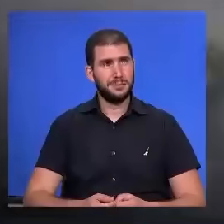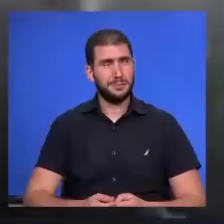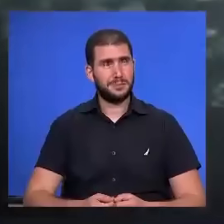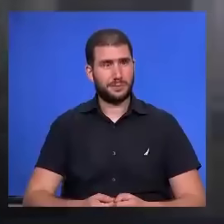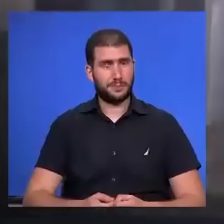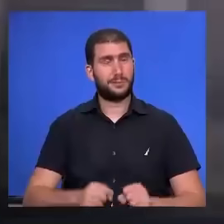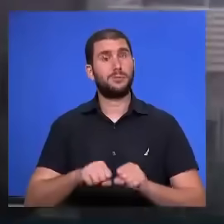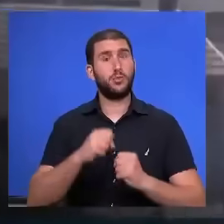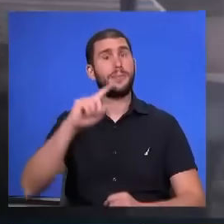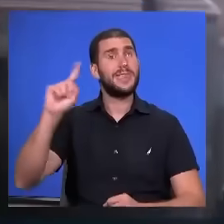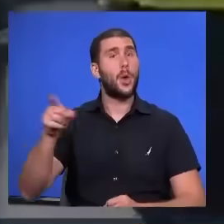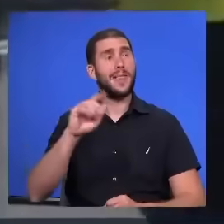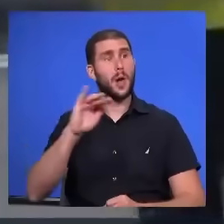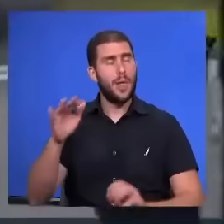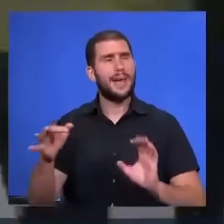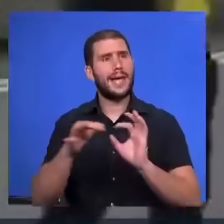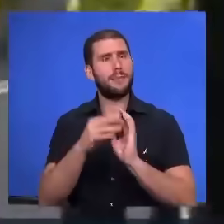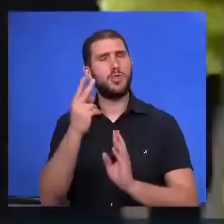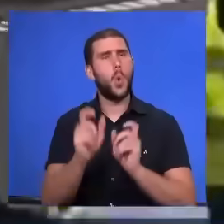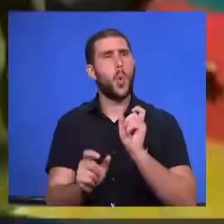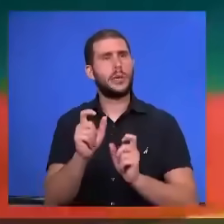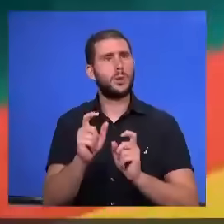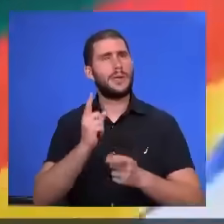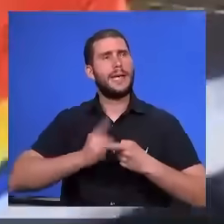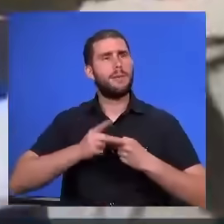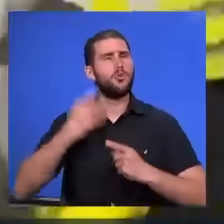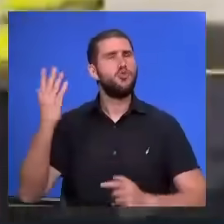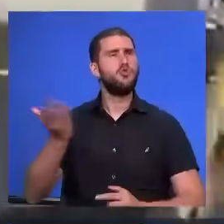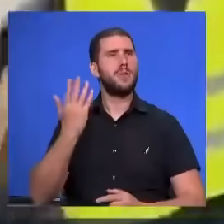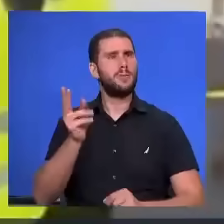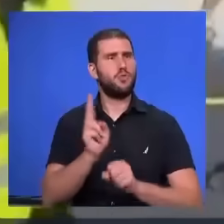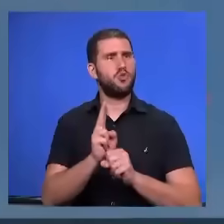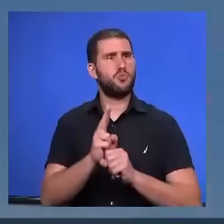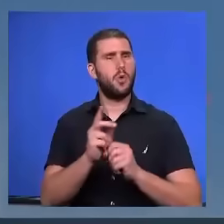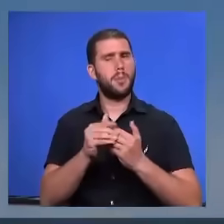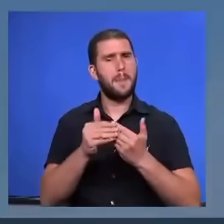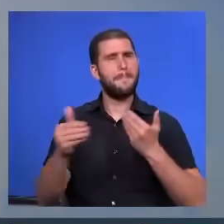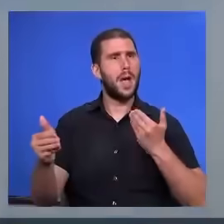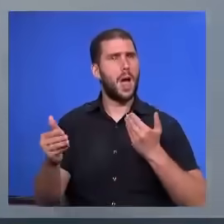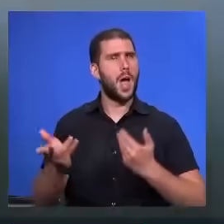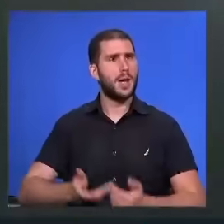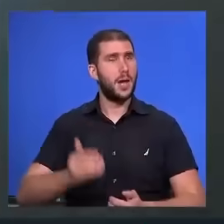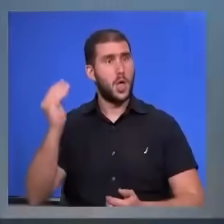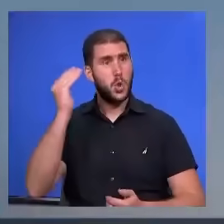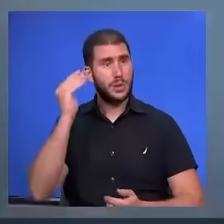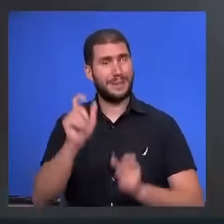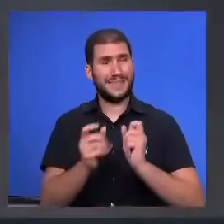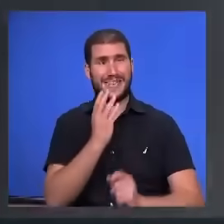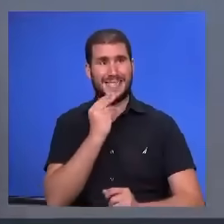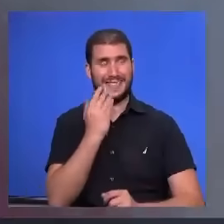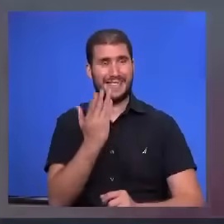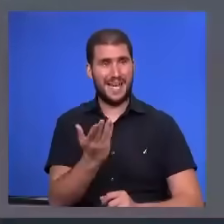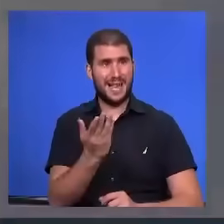משבר הטורבינות בגולן חיבר בין שתי אוכלוסיות שהקפידו במשך שנים לשמור על מרחק זו מזו. הדרוזים אזרחי